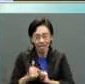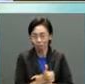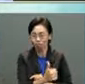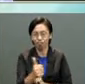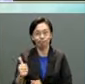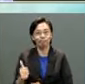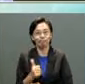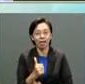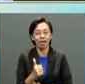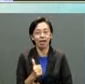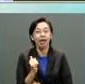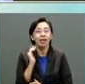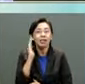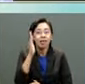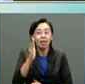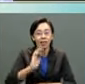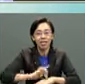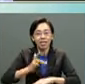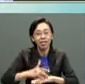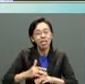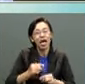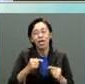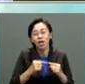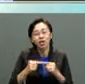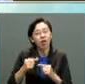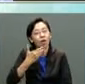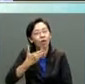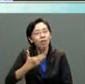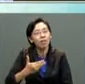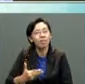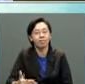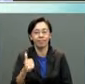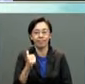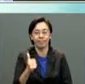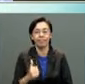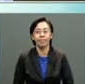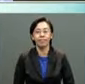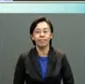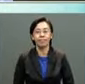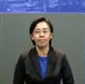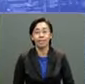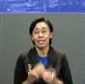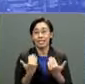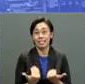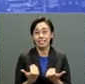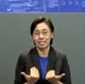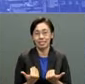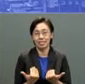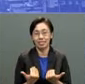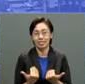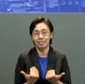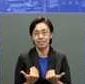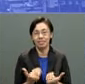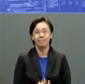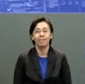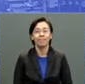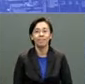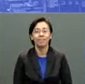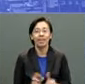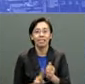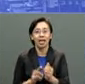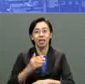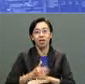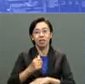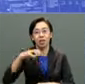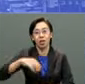าและสามารถทำให้ธรรมชาติอยู่กับเราได้อย่างยั่งยืนมากยิ่งขึ้นค่ะลำดับต่อไปนะคะเรียนเชิญทางท่านรองอธิบดีกร